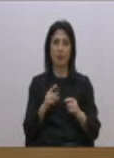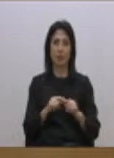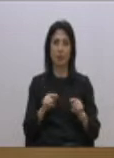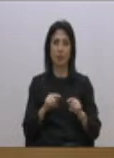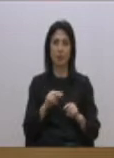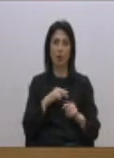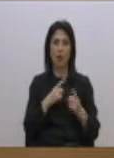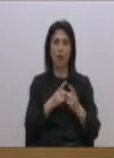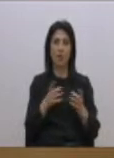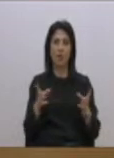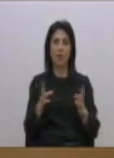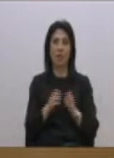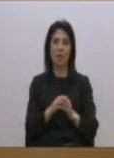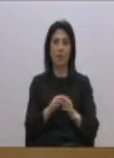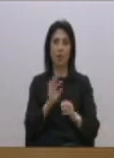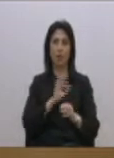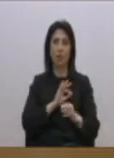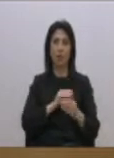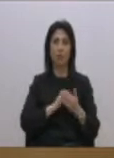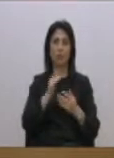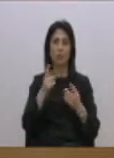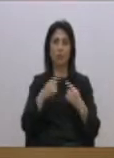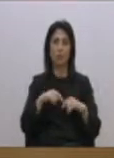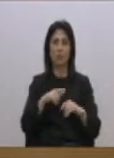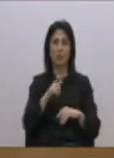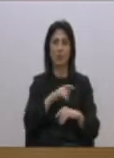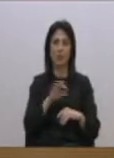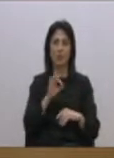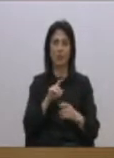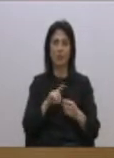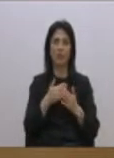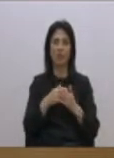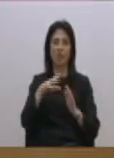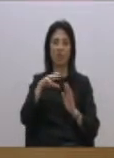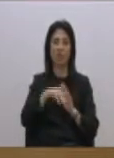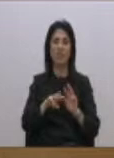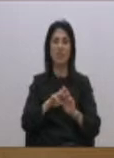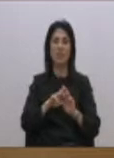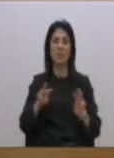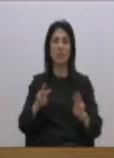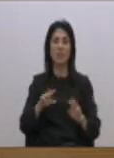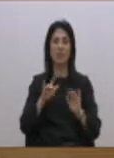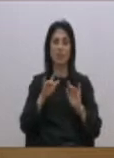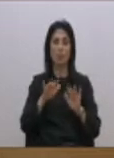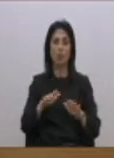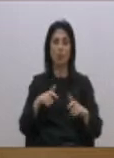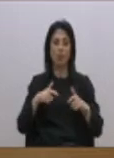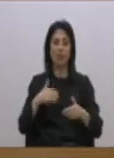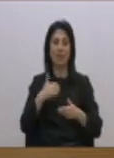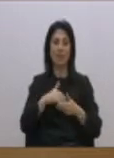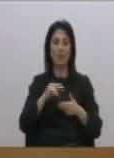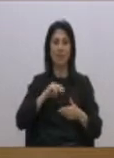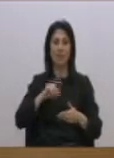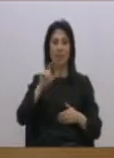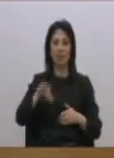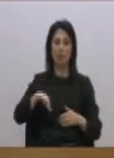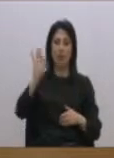ოპოზიციონერ კოლეგასთან ერთად იუსტიციის უმაღლეს საბჭოს წევრებთან და აირჩიეთ მაგალითად სამინისტროს მოქმედი გენინსპექციის